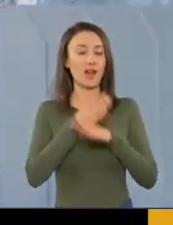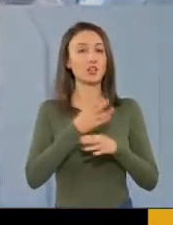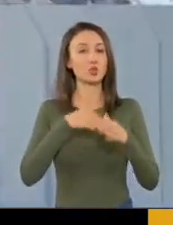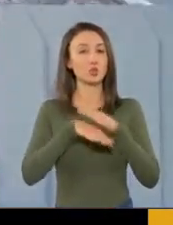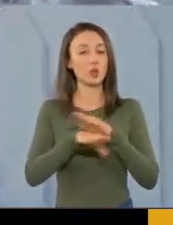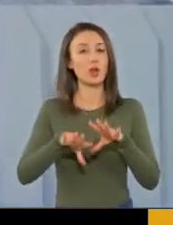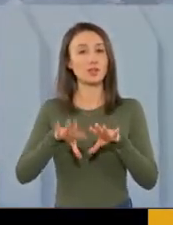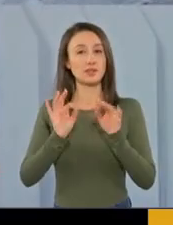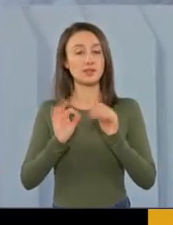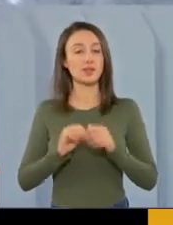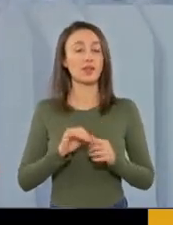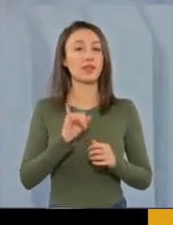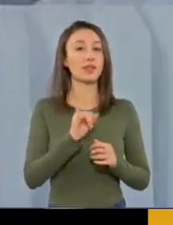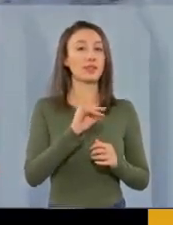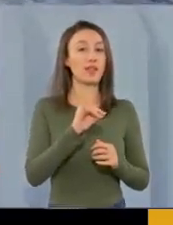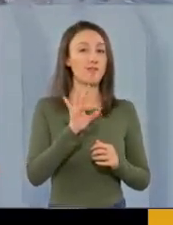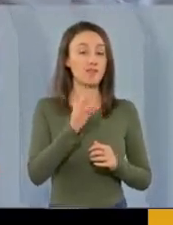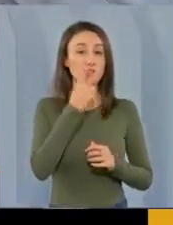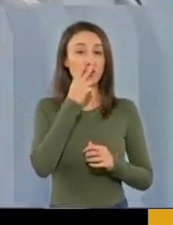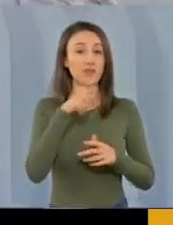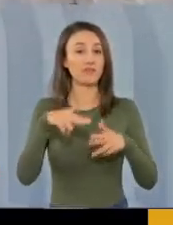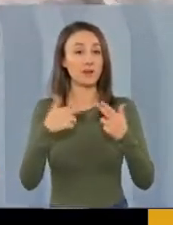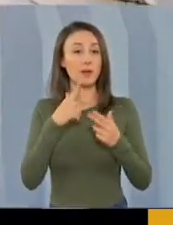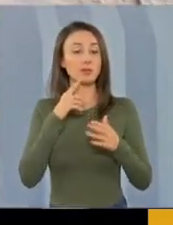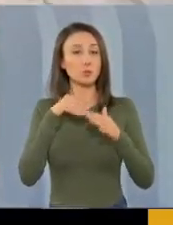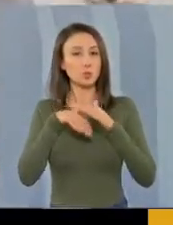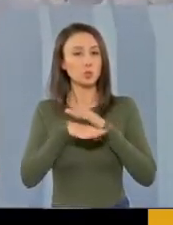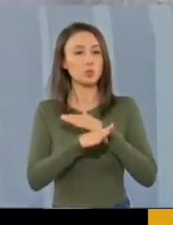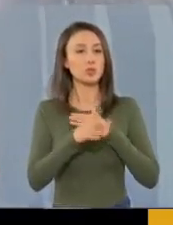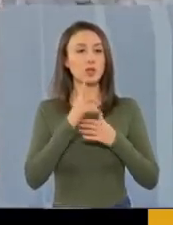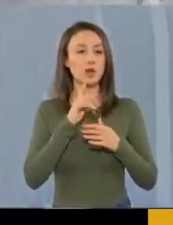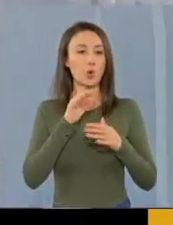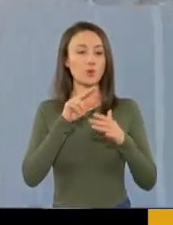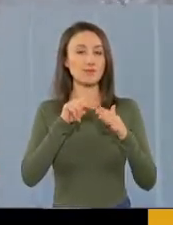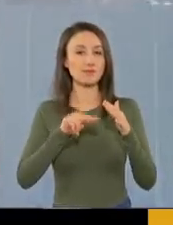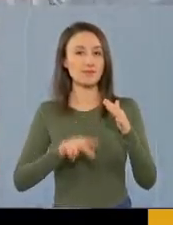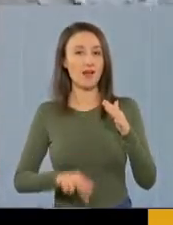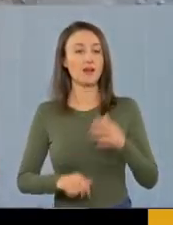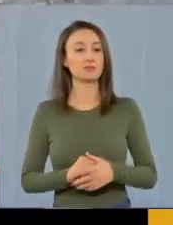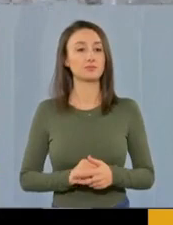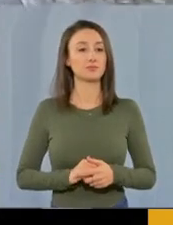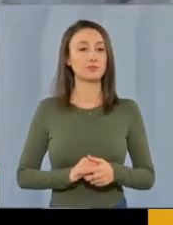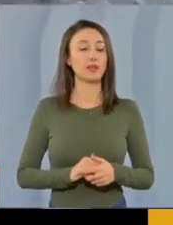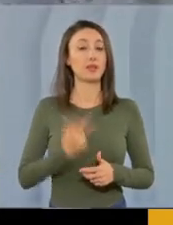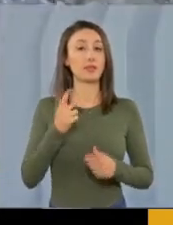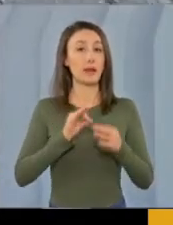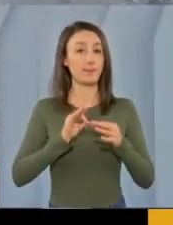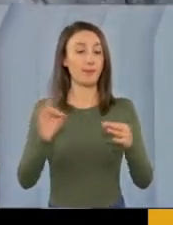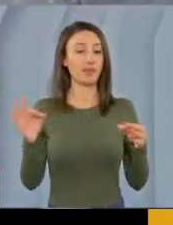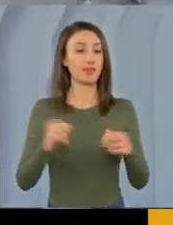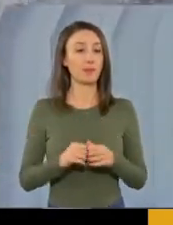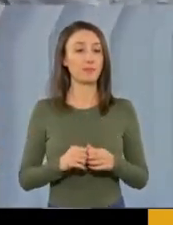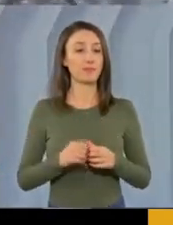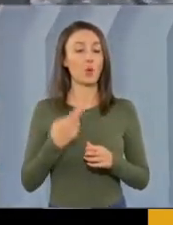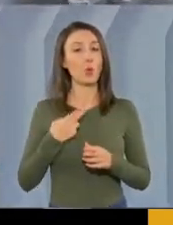descoperită de idf în filmă este ilustrat puțul tunelului care are o scară în serpentină de aproximativ 3 m adâncimea